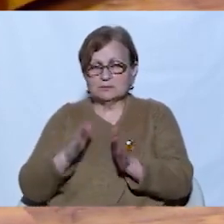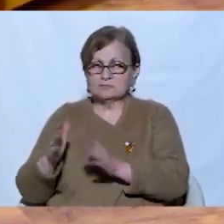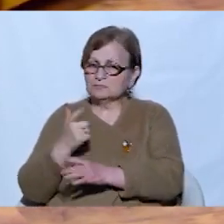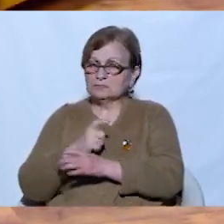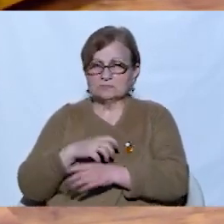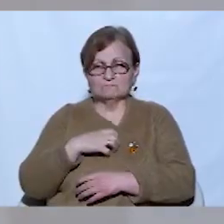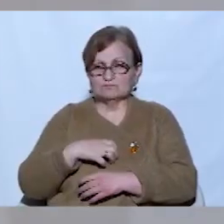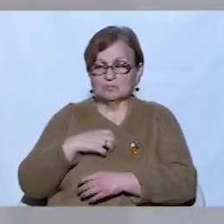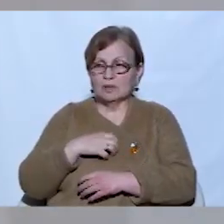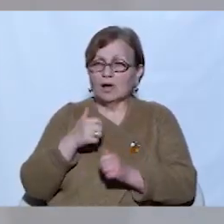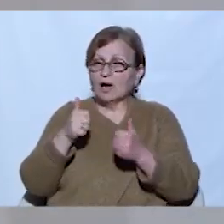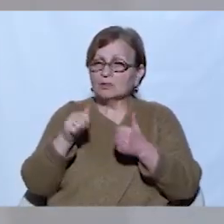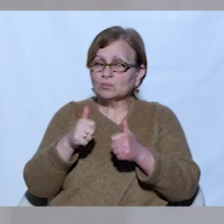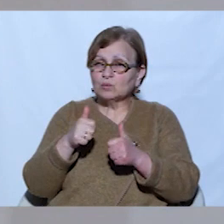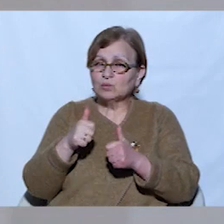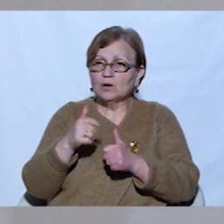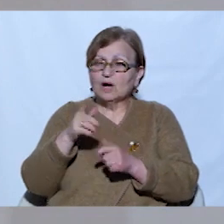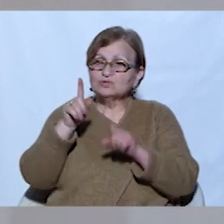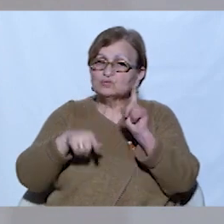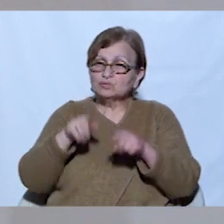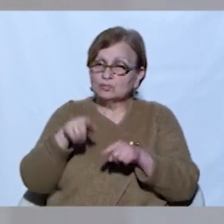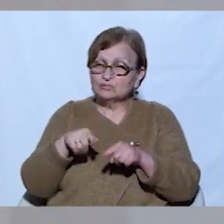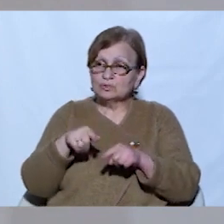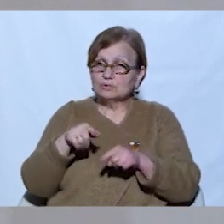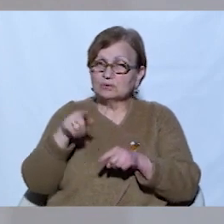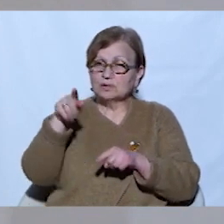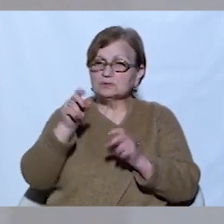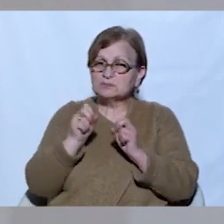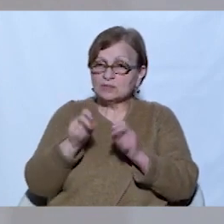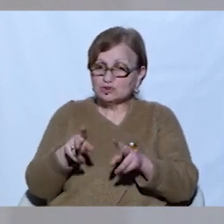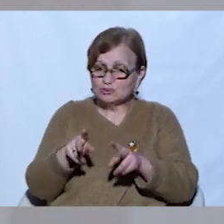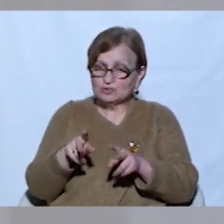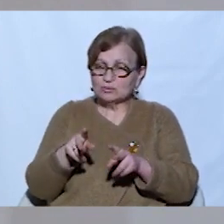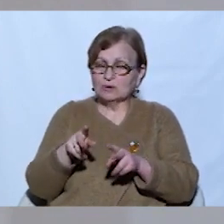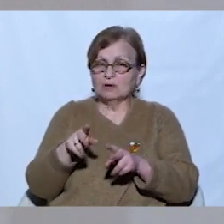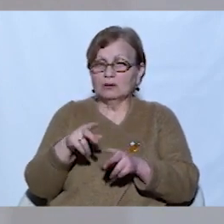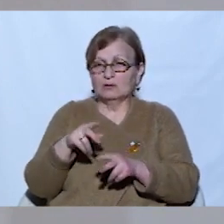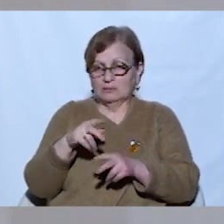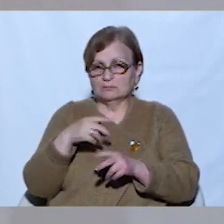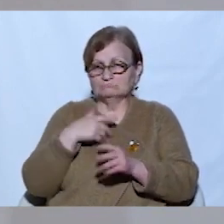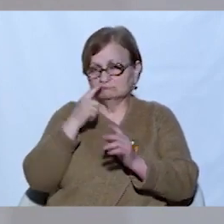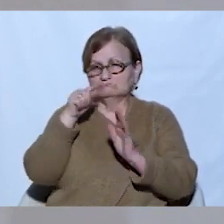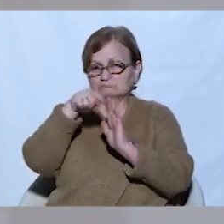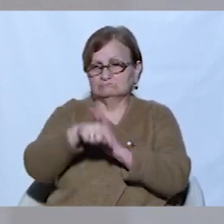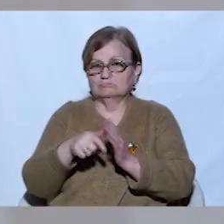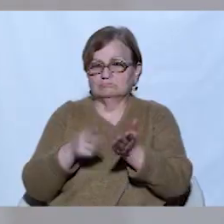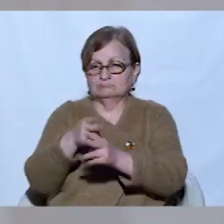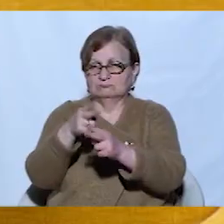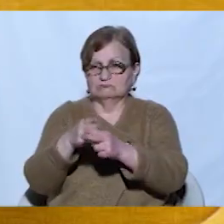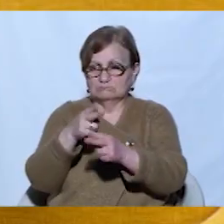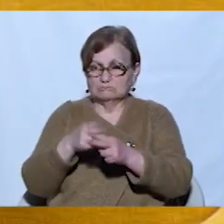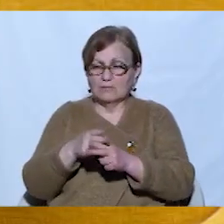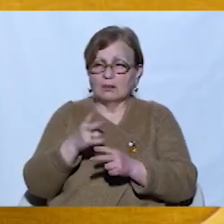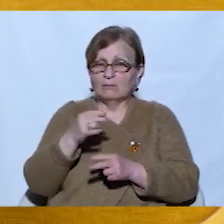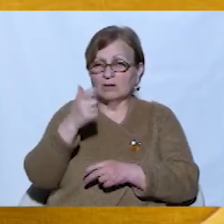მნიშვნელობა აქვს, როგორ კონტექსტში განვიხილოთ, ანუ რიგ შემთხვევაში თუ საფრთხის შემცველია, ცალსახად ვერები. მაგრამ შეიძლება იყოს ეს თვით